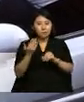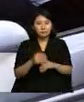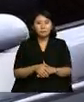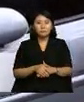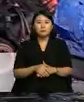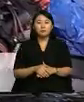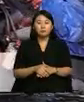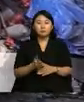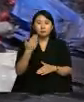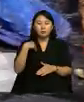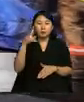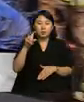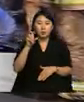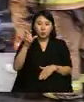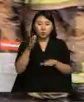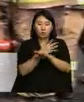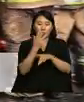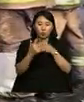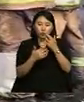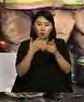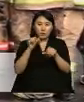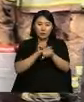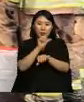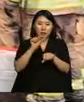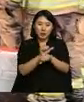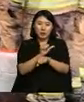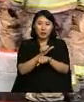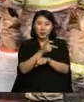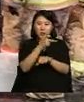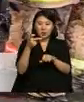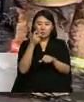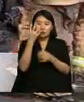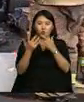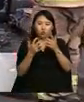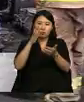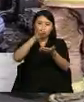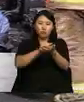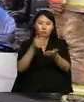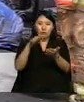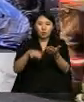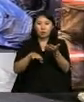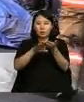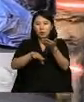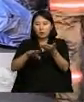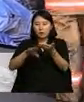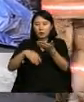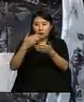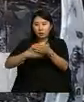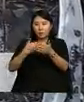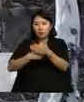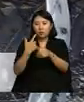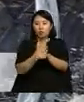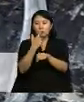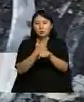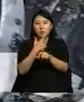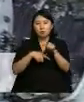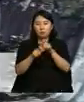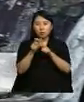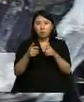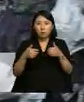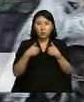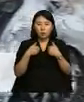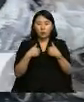밝혔습니다. 지난 25일 화재가 난 지 5시간 만에 큰 불은 잡혔지만 잔불을 끄는 데 60여 시간이 더